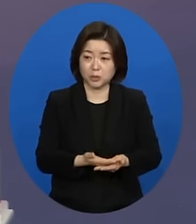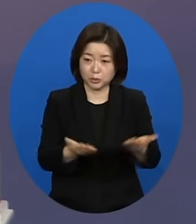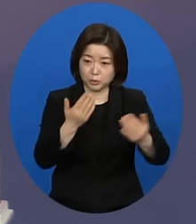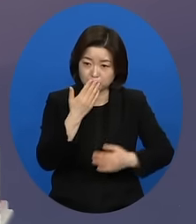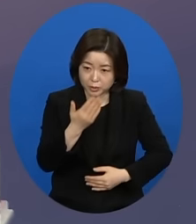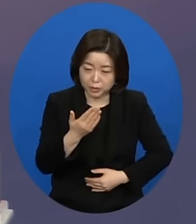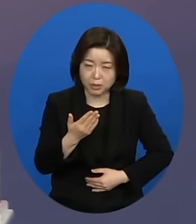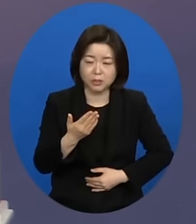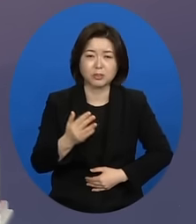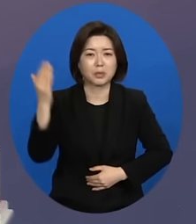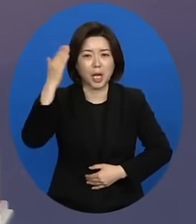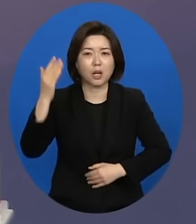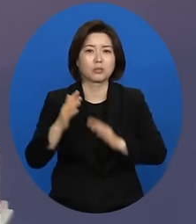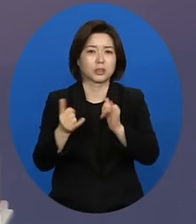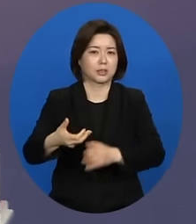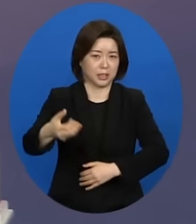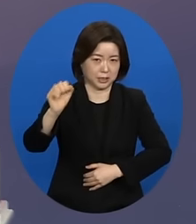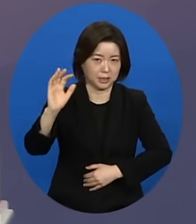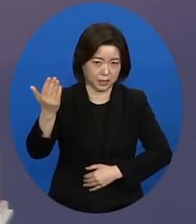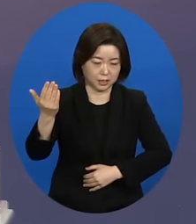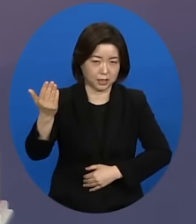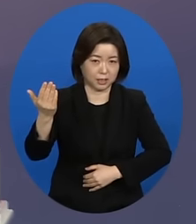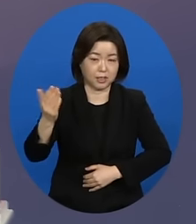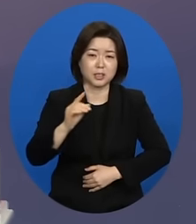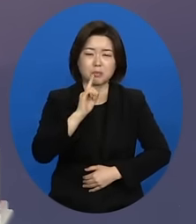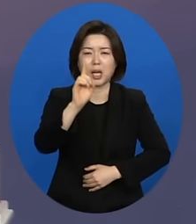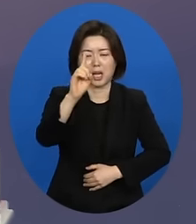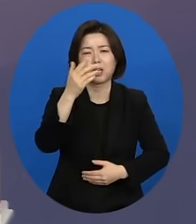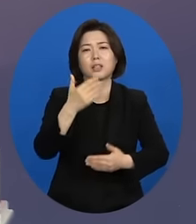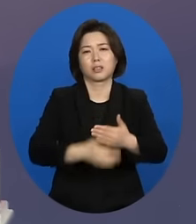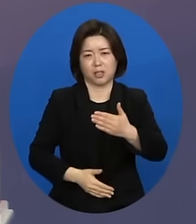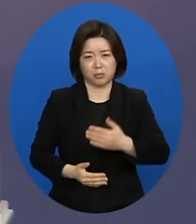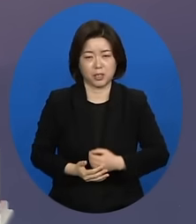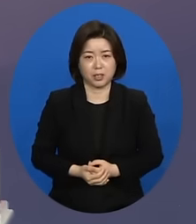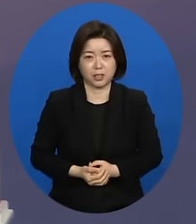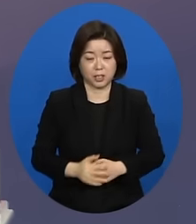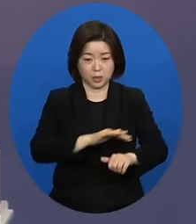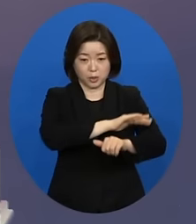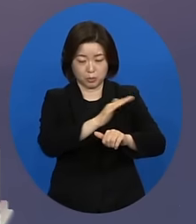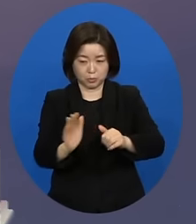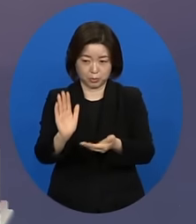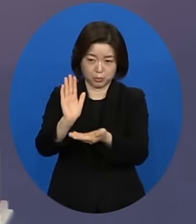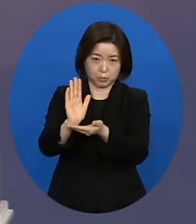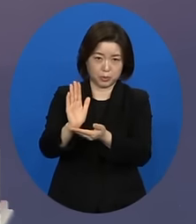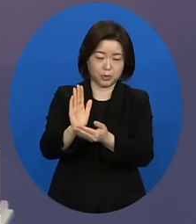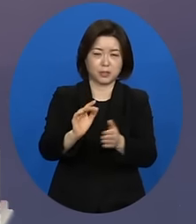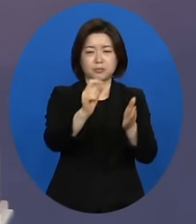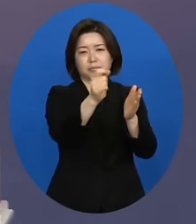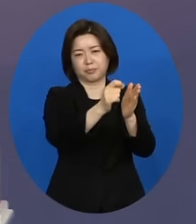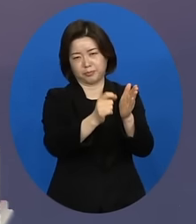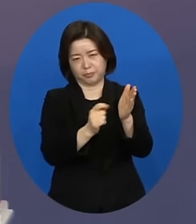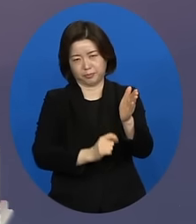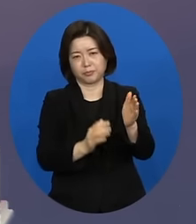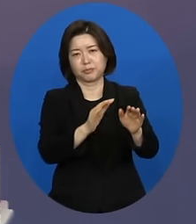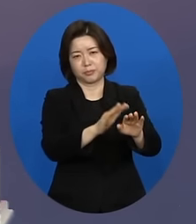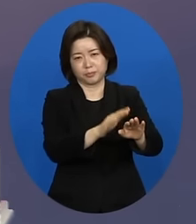그리고 비석에 그 말을 남겨 놓았습니다.